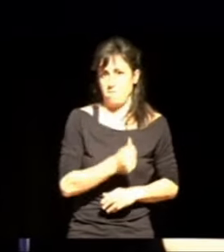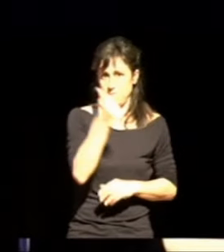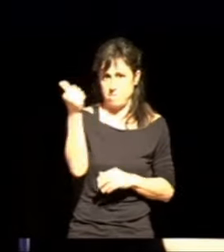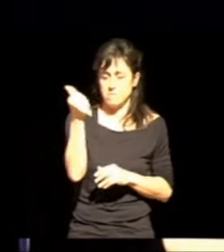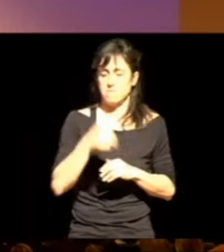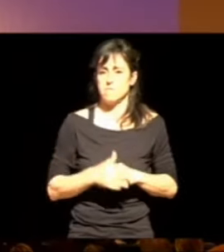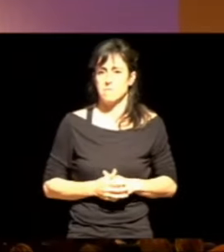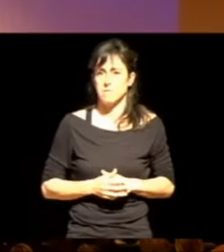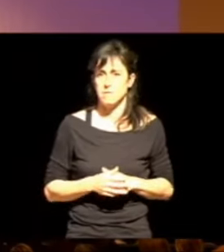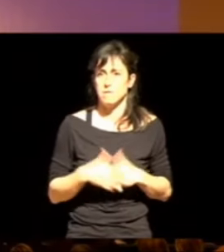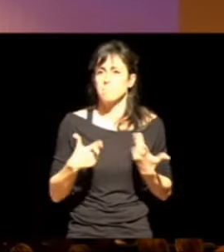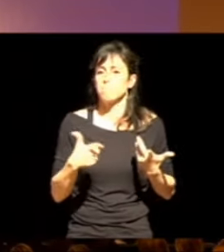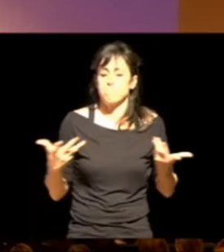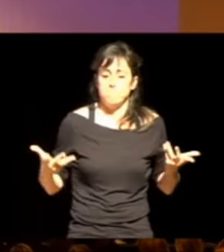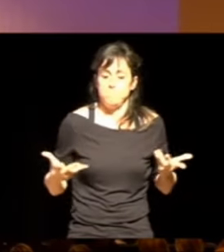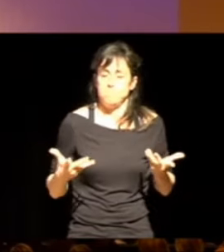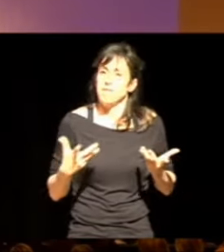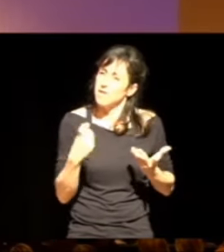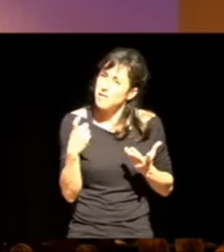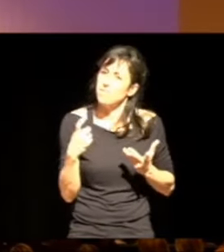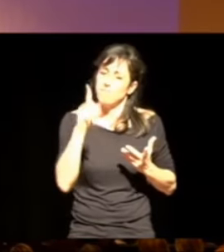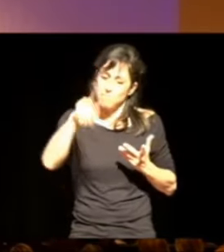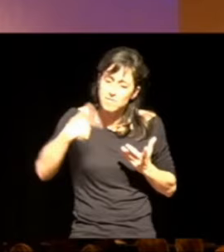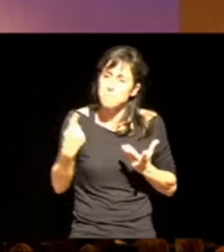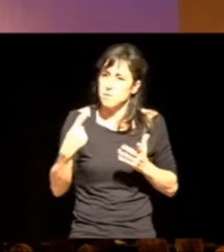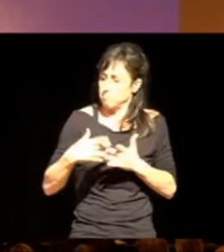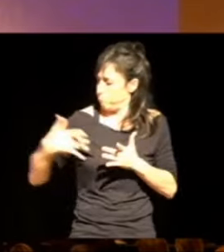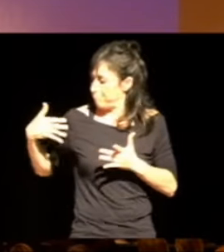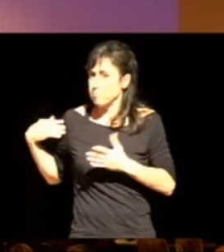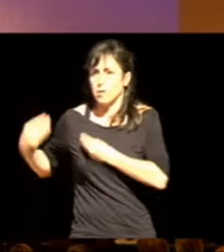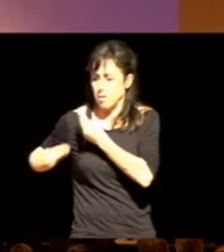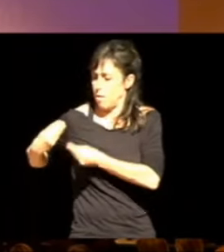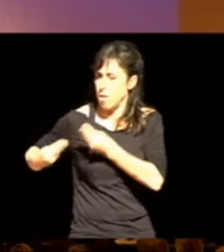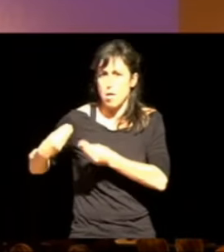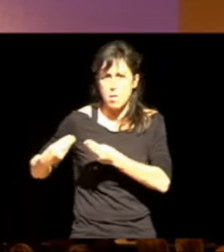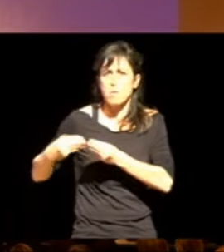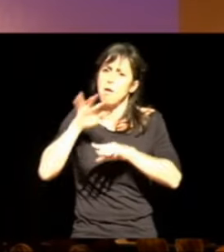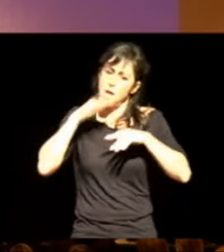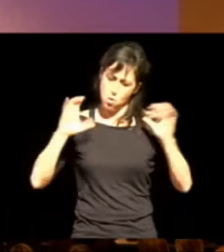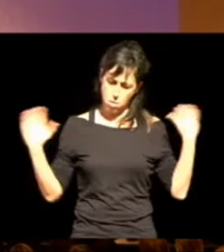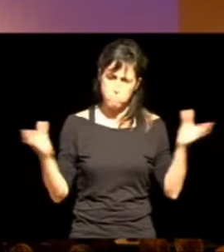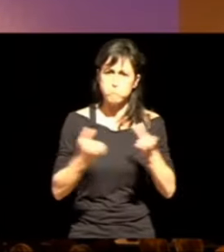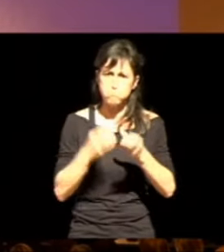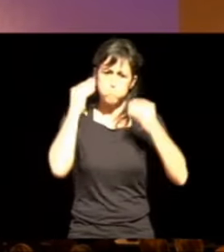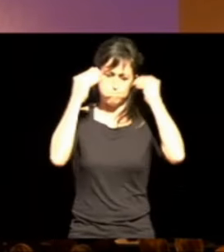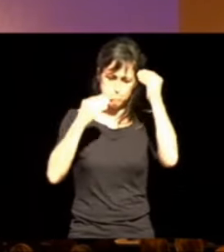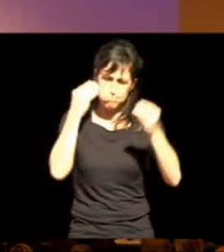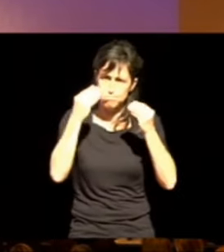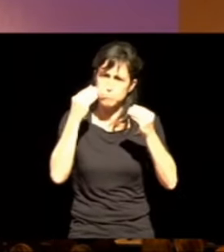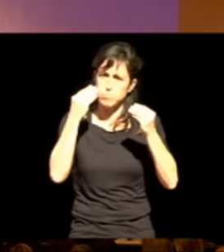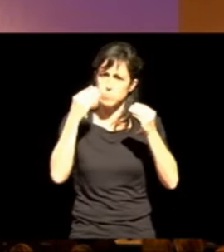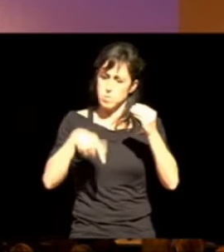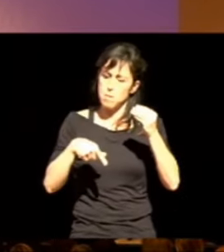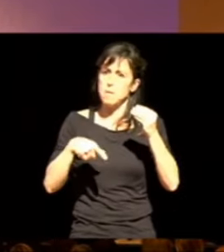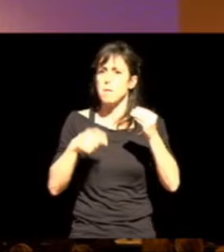uste ekintza gogoeta prozesuak egindakoaren inguruan. Hobekuntza lortu nahi baldin badugu hori delako